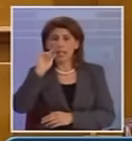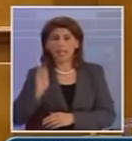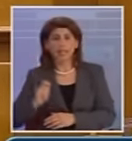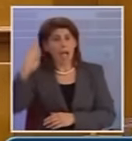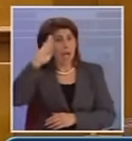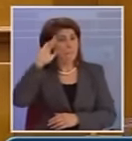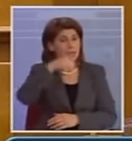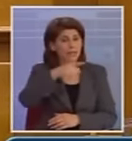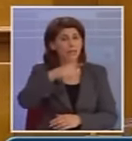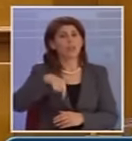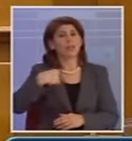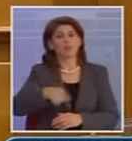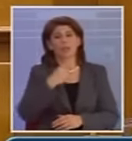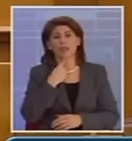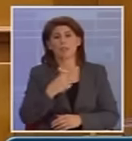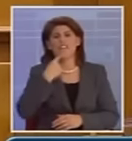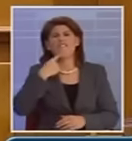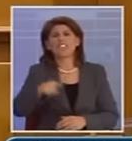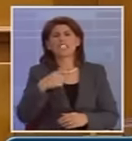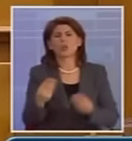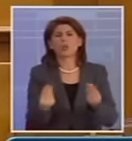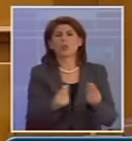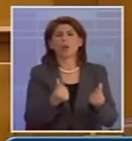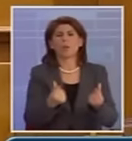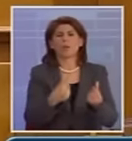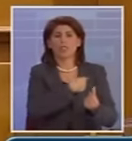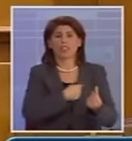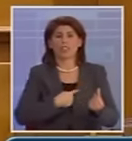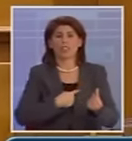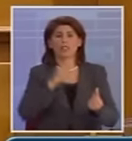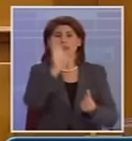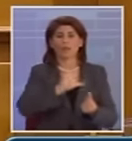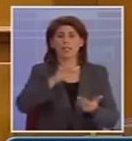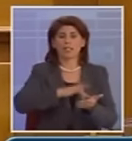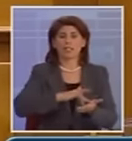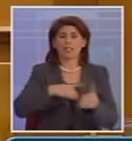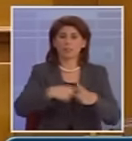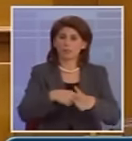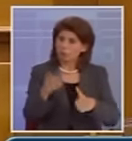Και ταυτόχρονα προβαίνει και σε χαρακτηρισμούς υβριστικούς προς το διοικητή της Ευρωπαϊκής Κεντρικής Τράπεζας.